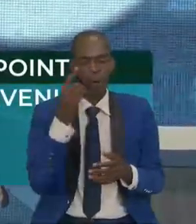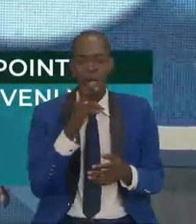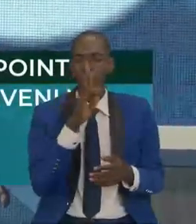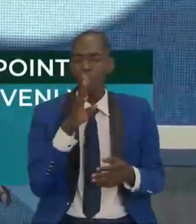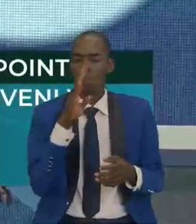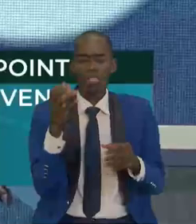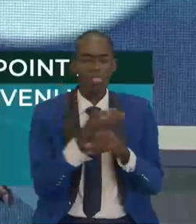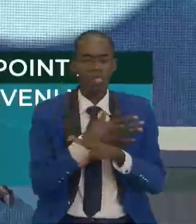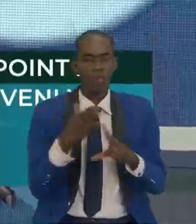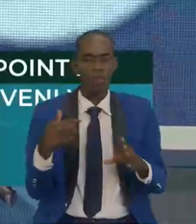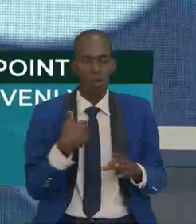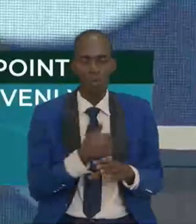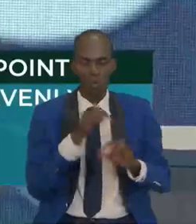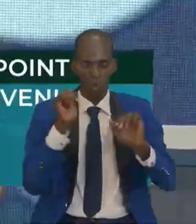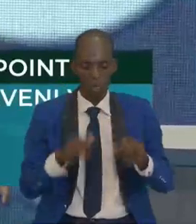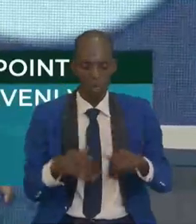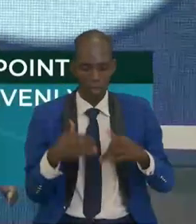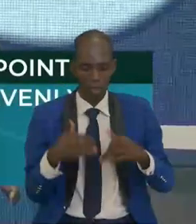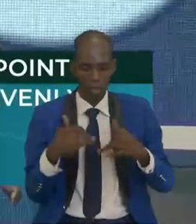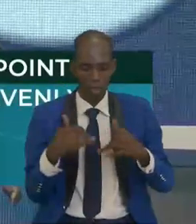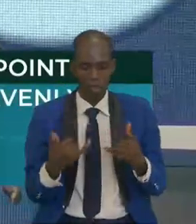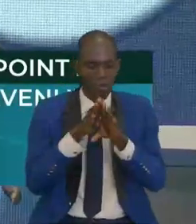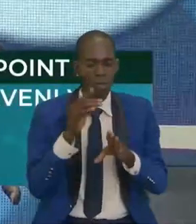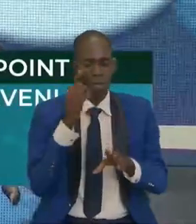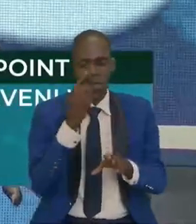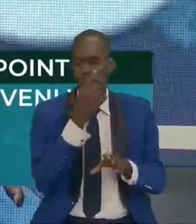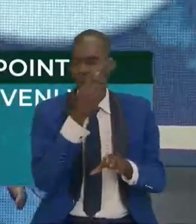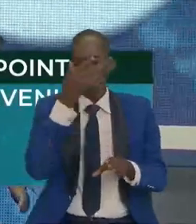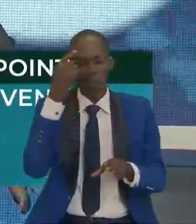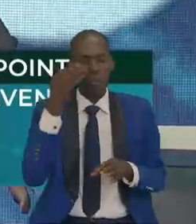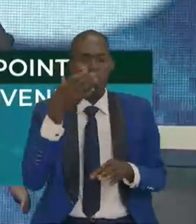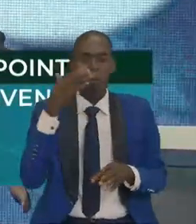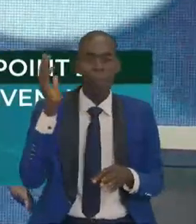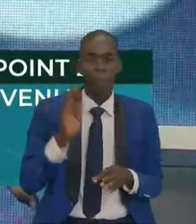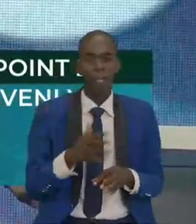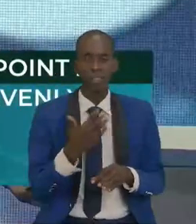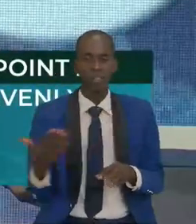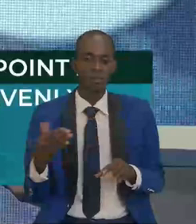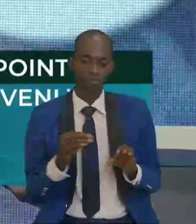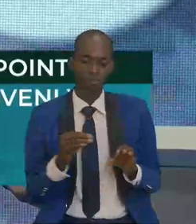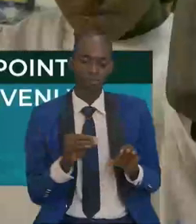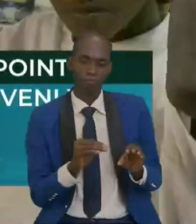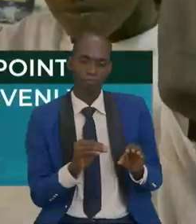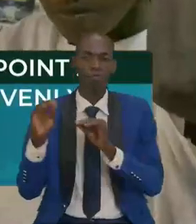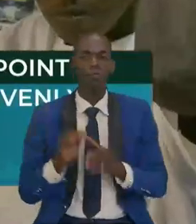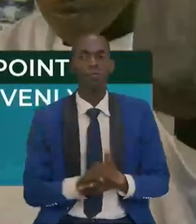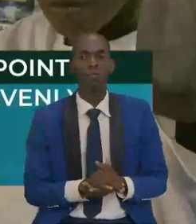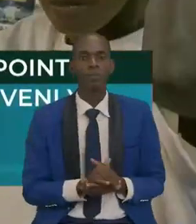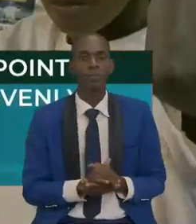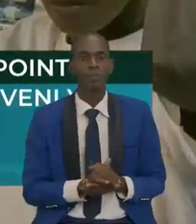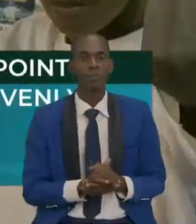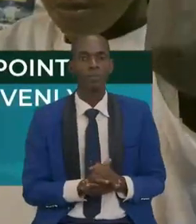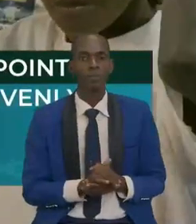lorsque ce qui est mauvais est emporté par le vent, on peut facilement fermer les yeux